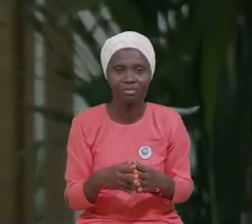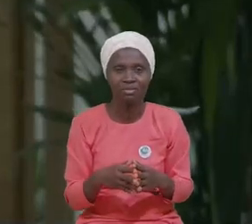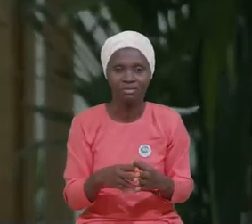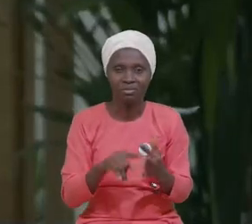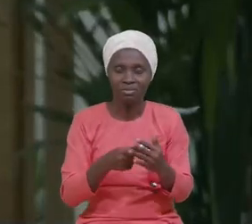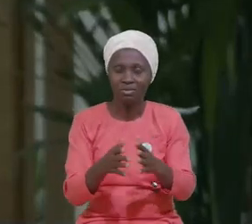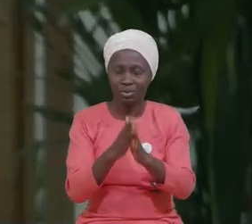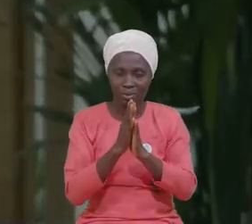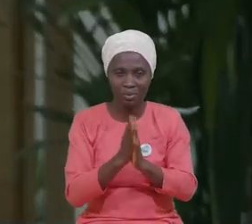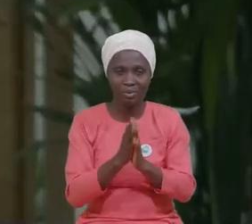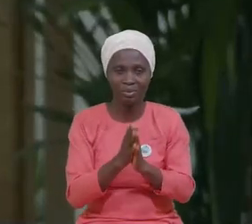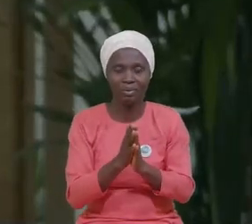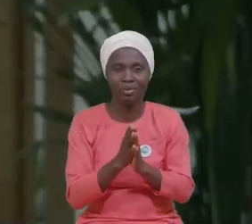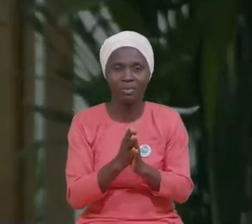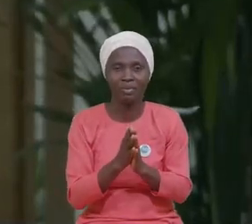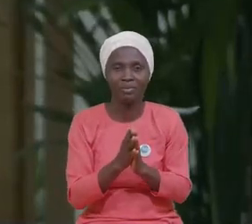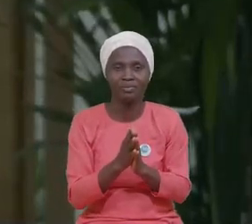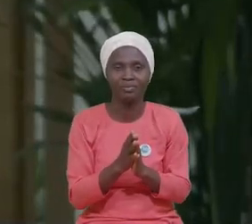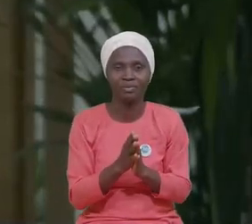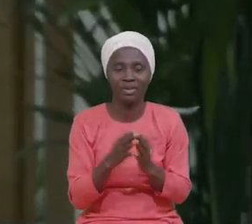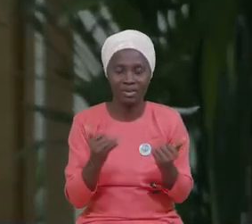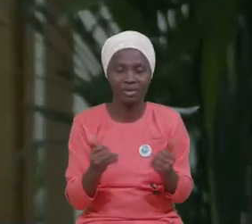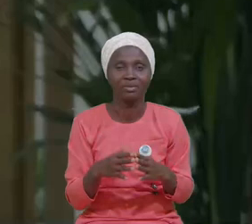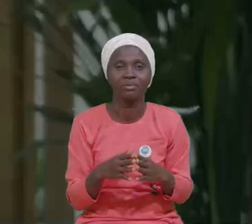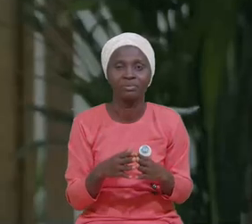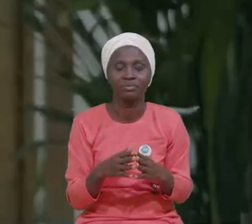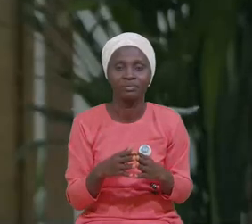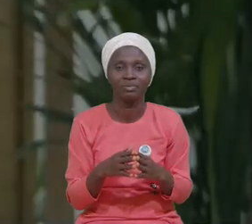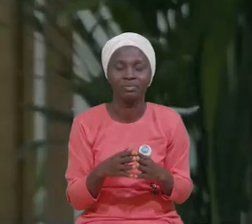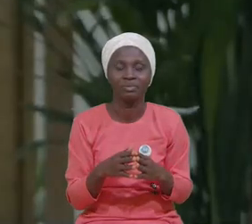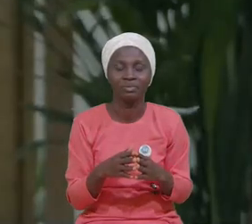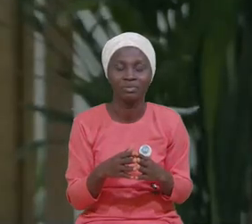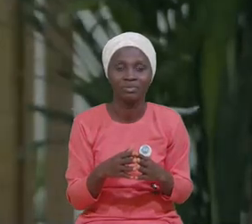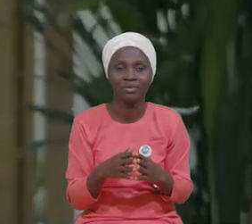d'espoir, partout dans le monde.